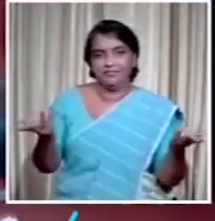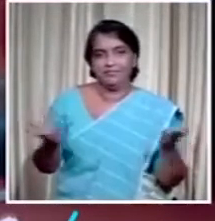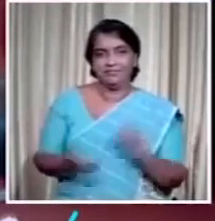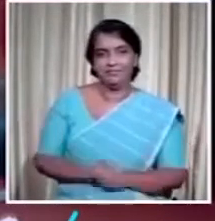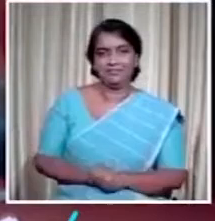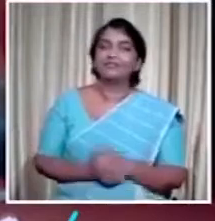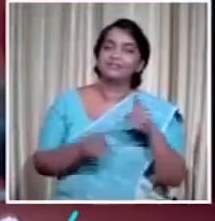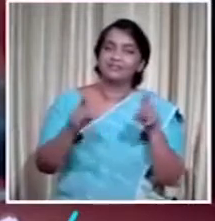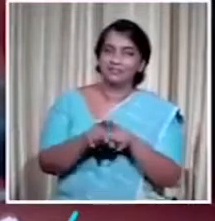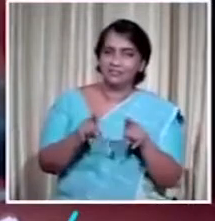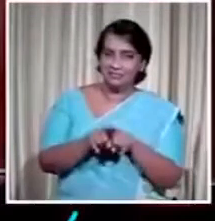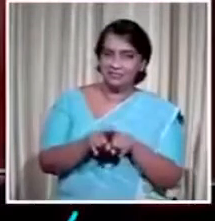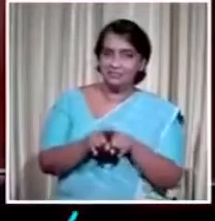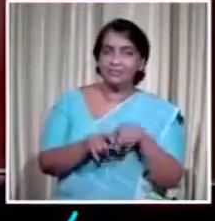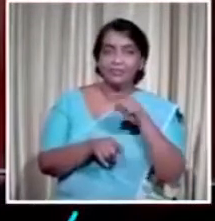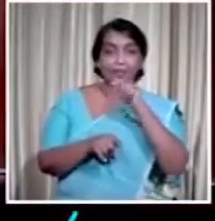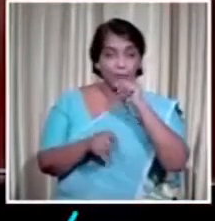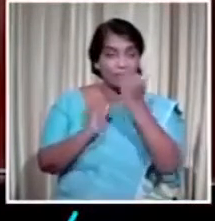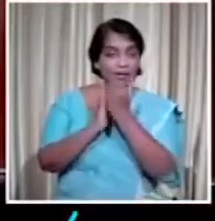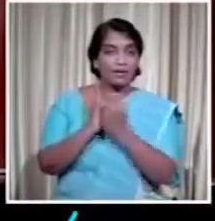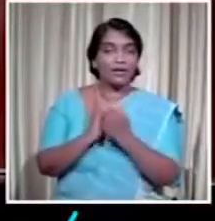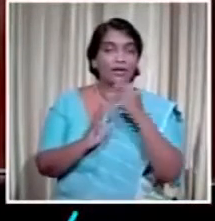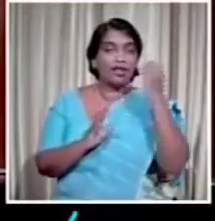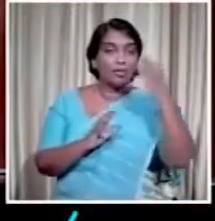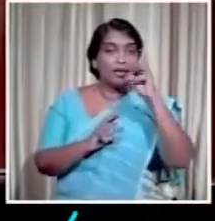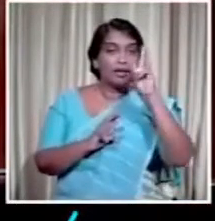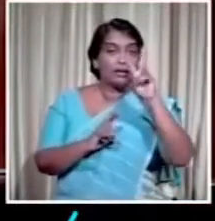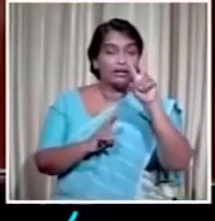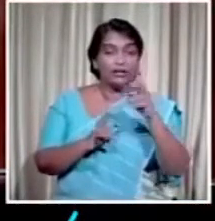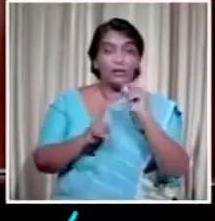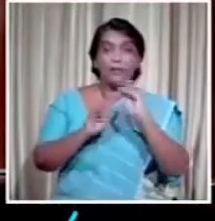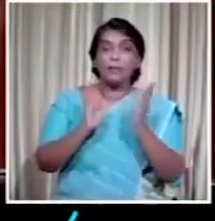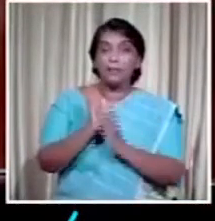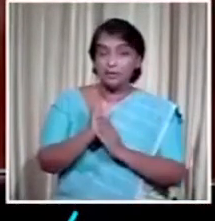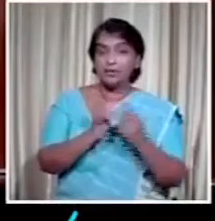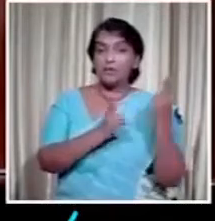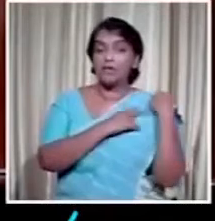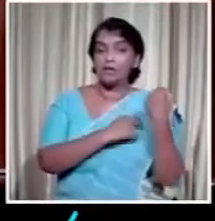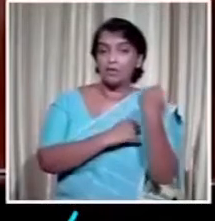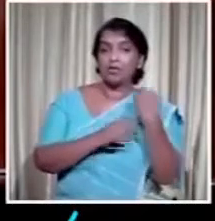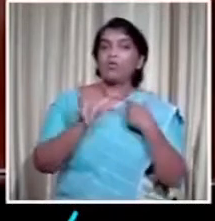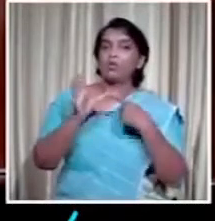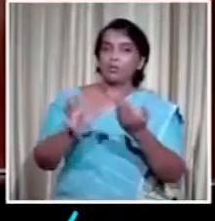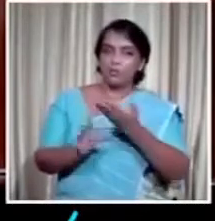මන්ත්‍රීතුමා ස්ථාවර නියෝග අංක 31 යටතේ අග්‍රාමාත්‍යතුමාට සියලුම අමාත්‍යාංශ ගැන උත්තර දීමේ බලය